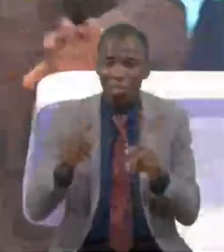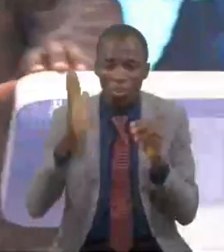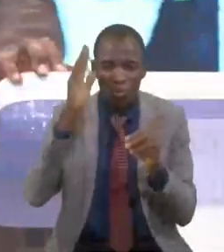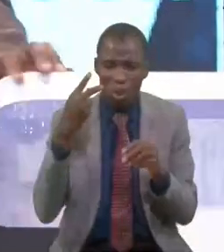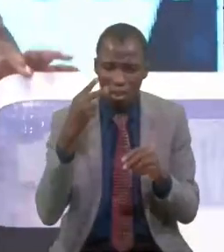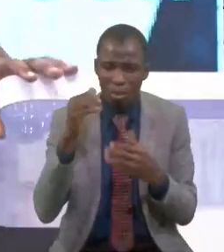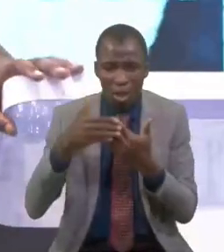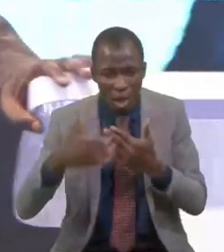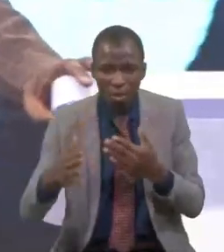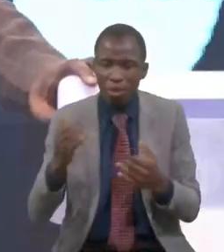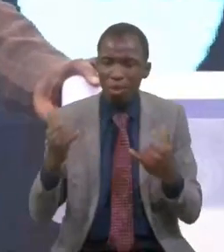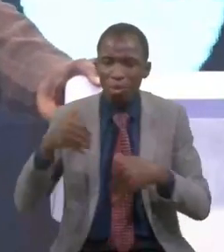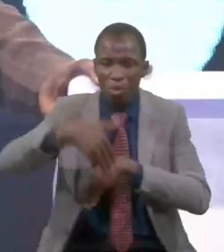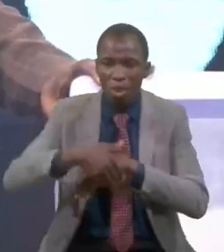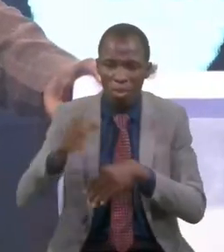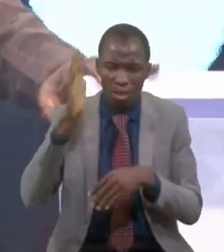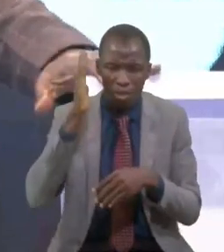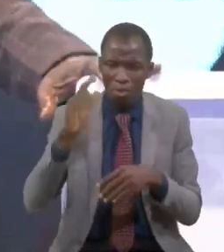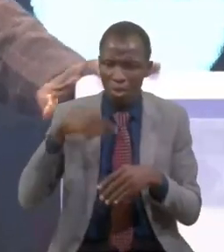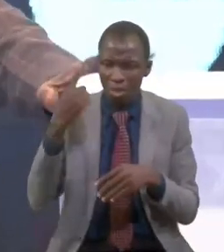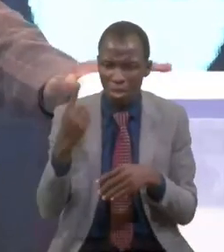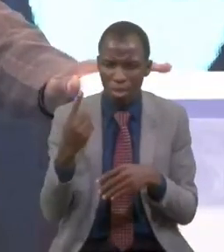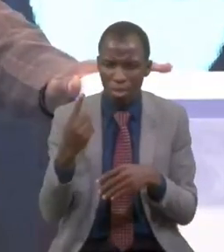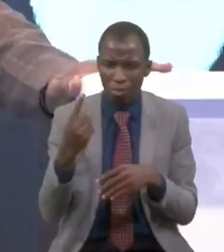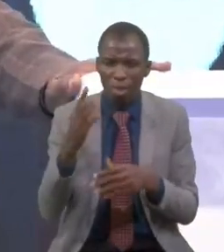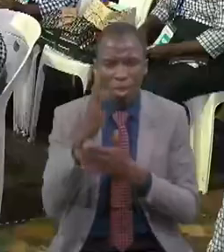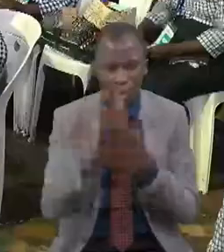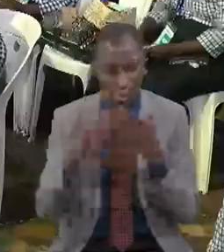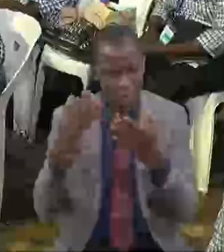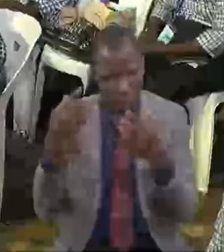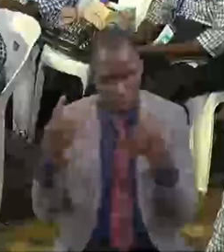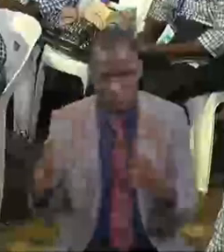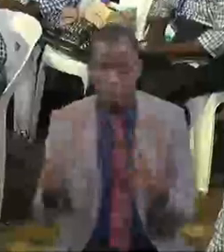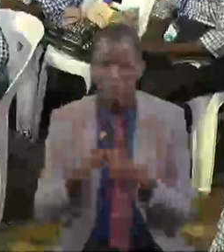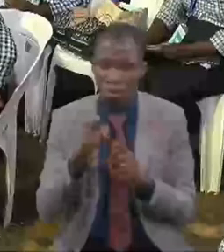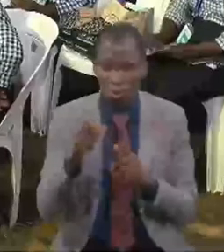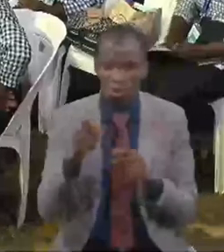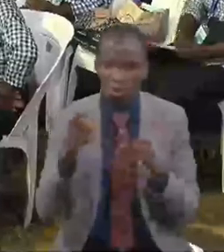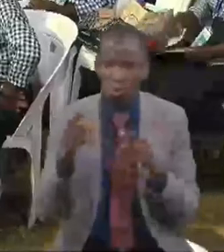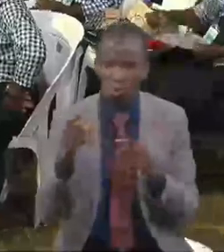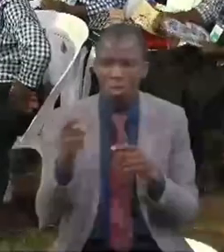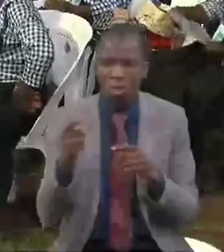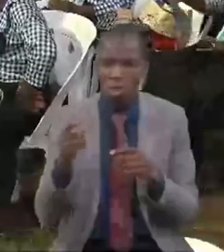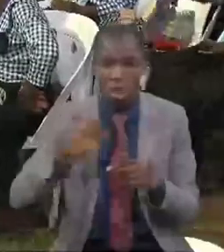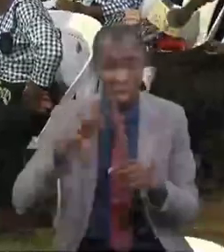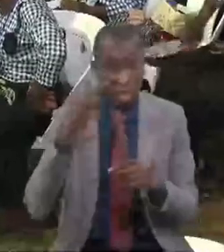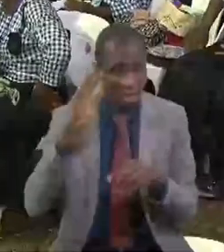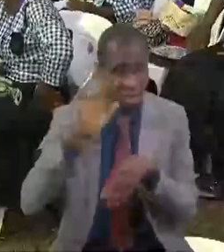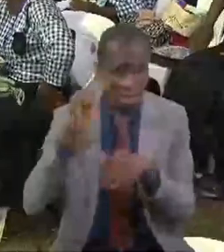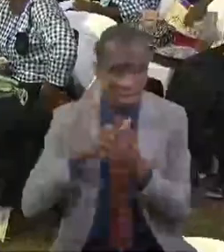verront après ce soir ils diront quelque chose t'est arrivé je sais je le vois à ton